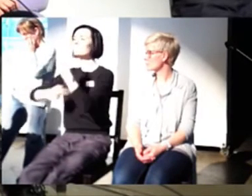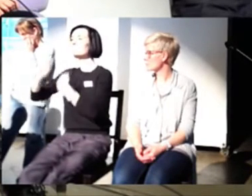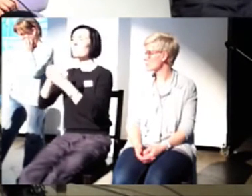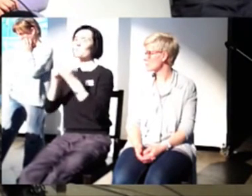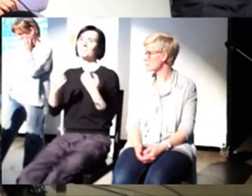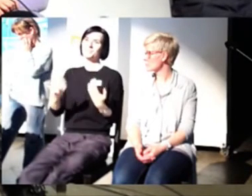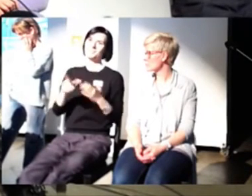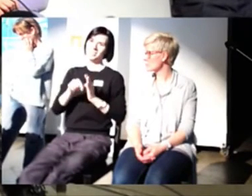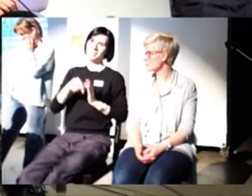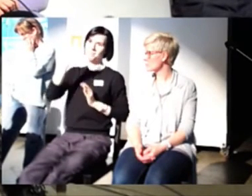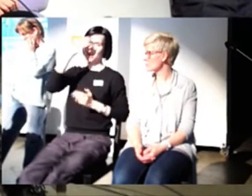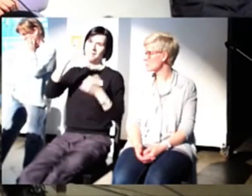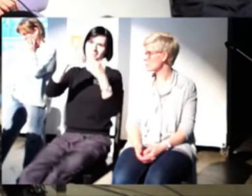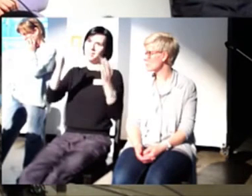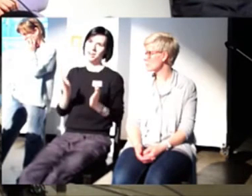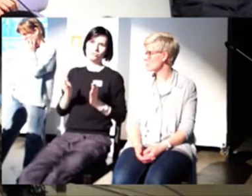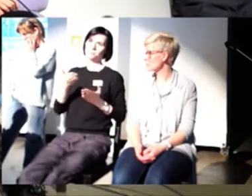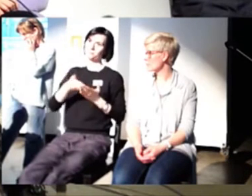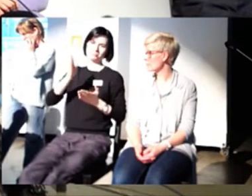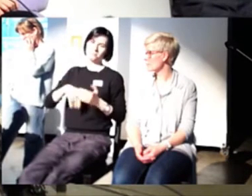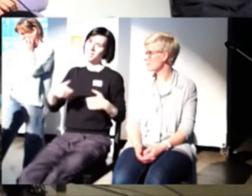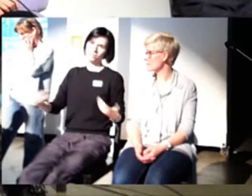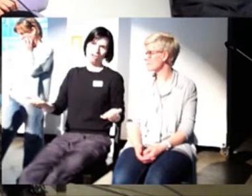mahdoton. Mahdoton sitten,